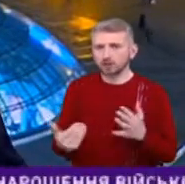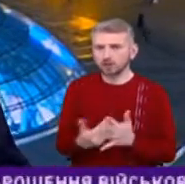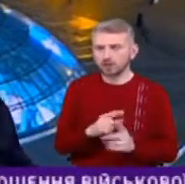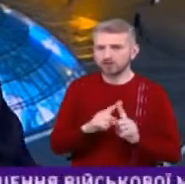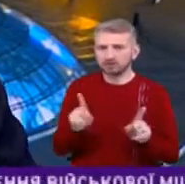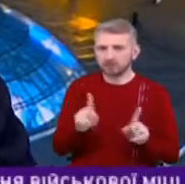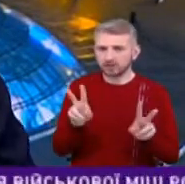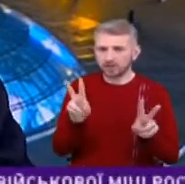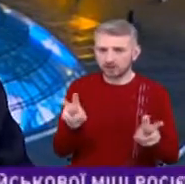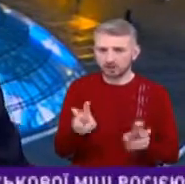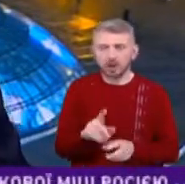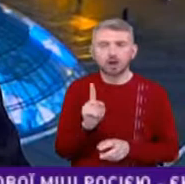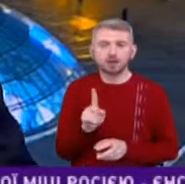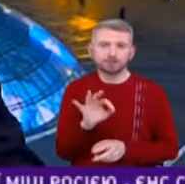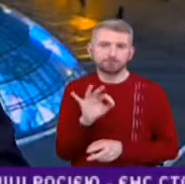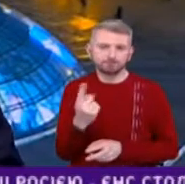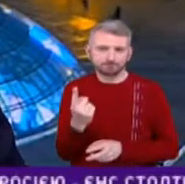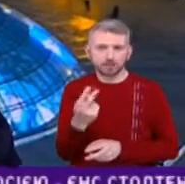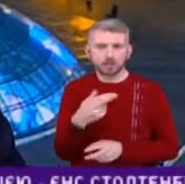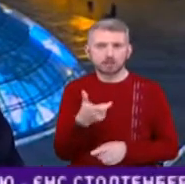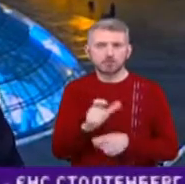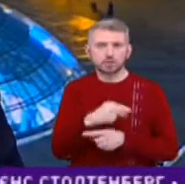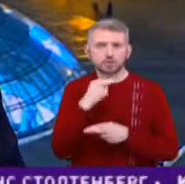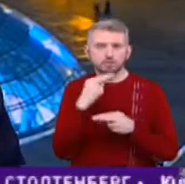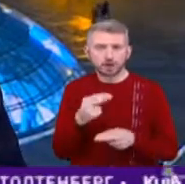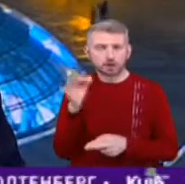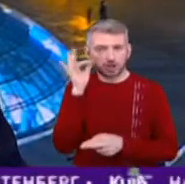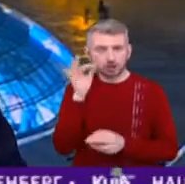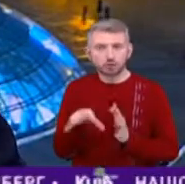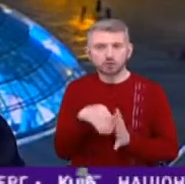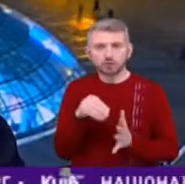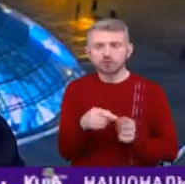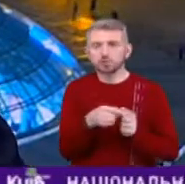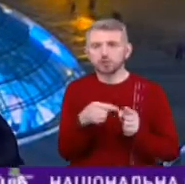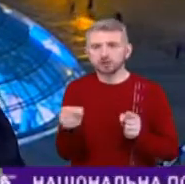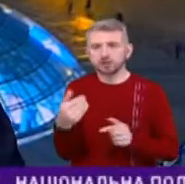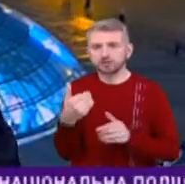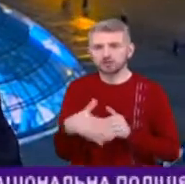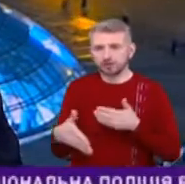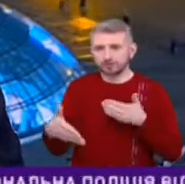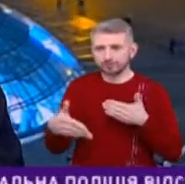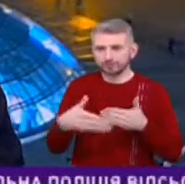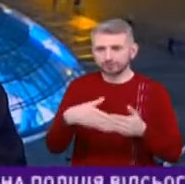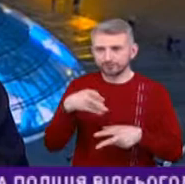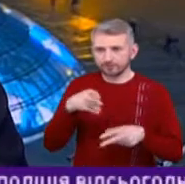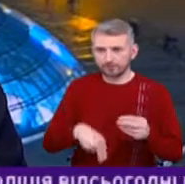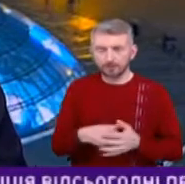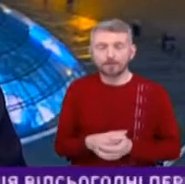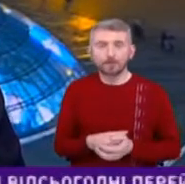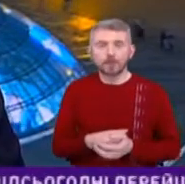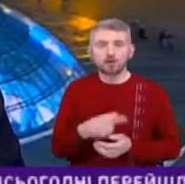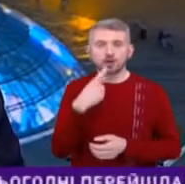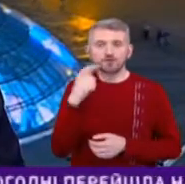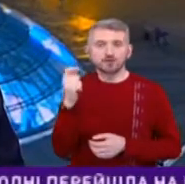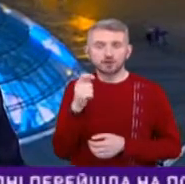тема. Але так, на всяк випадок, для найбільш уважних наших глядачів, я нагадаю, що виборчий процес вже вийшов на фінішню пряму. А вже в